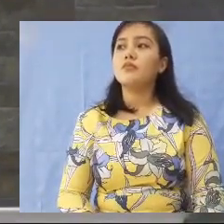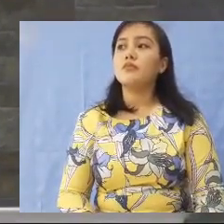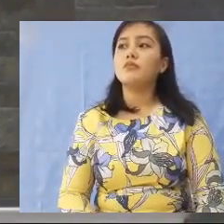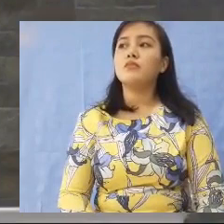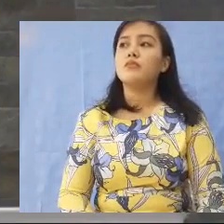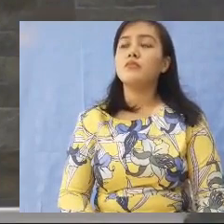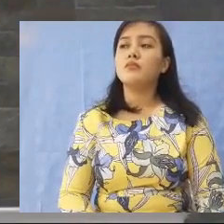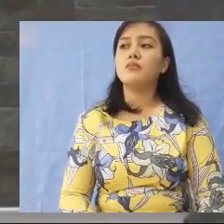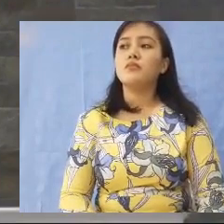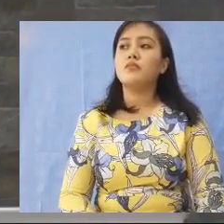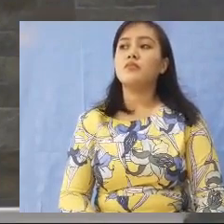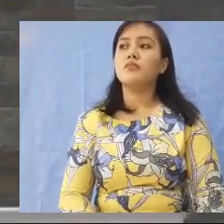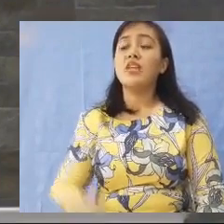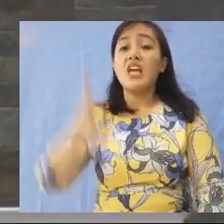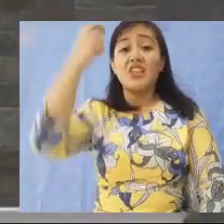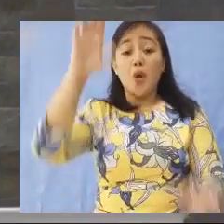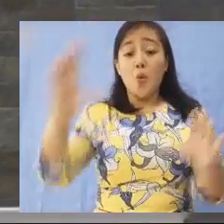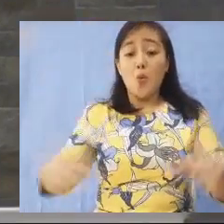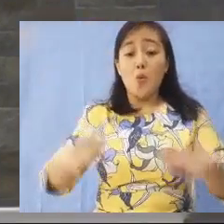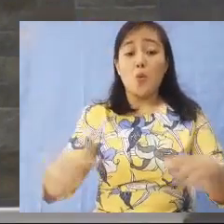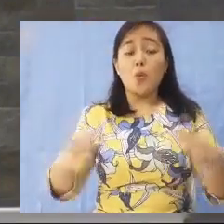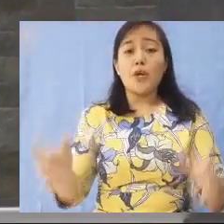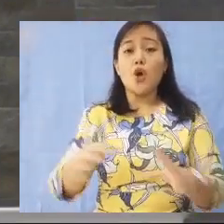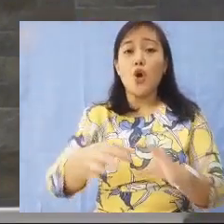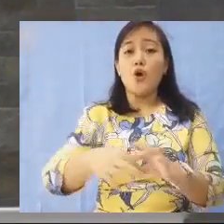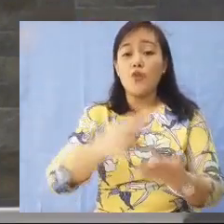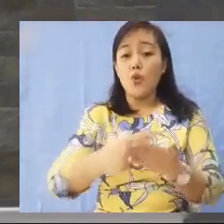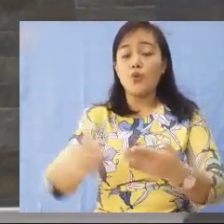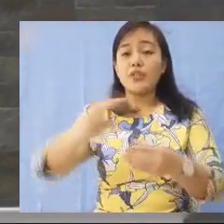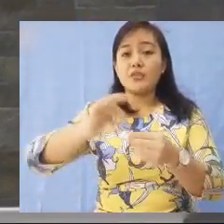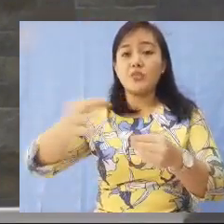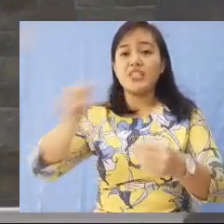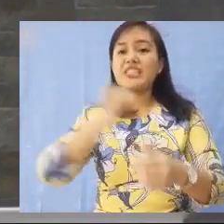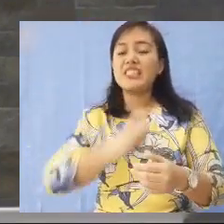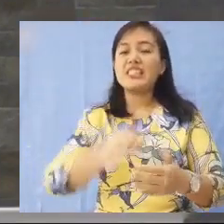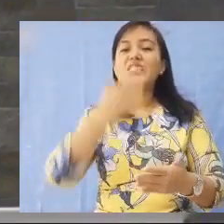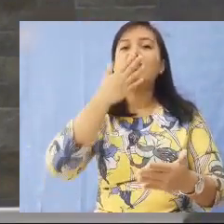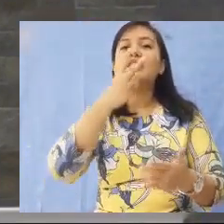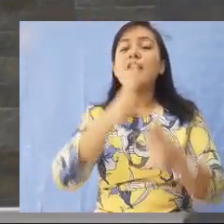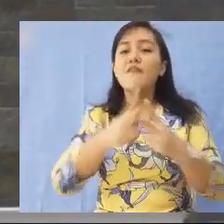trabaho po na ito ng banal na espiritu. Now, may babasahin po akong verse in